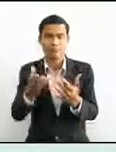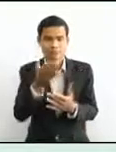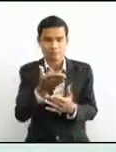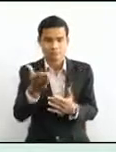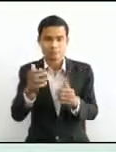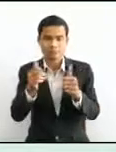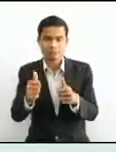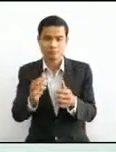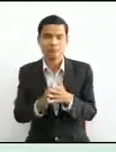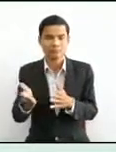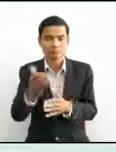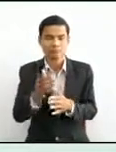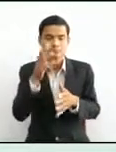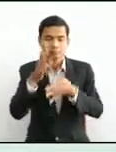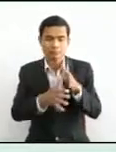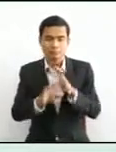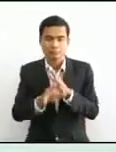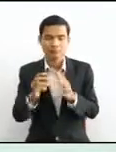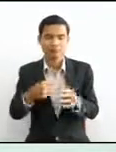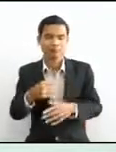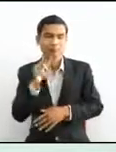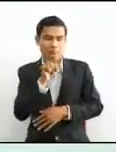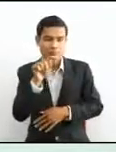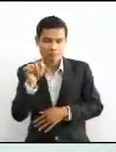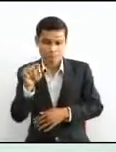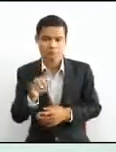nia con án nè kêu chị nè chị con á tò chập đầu